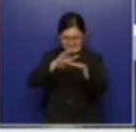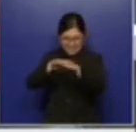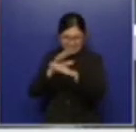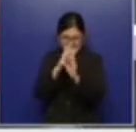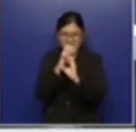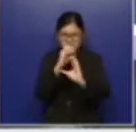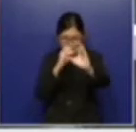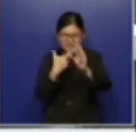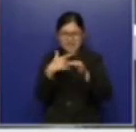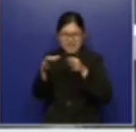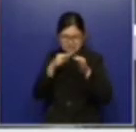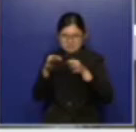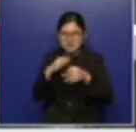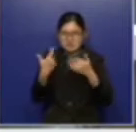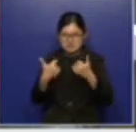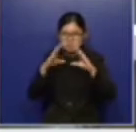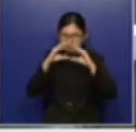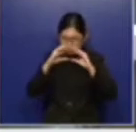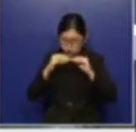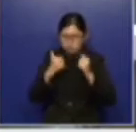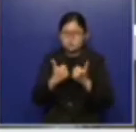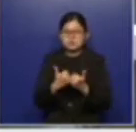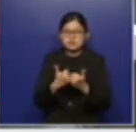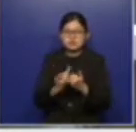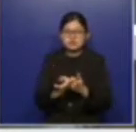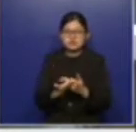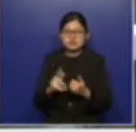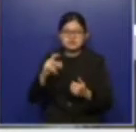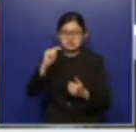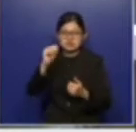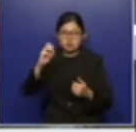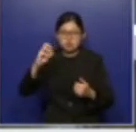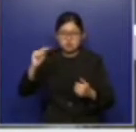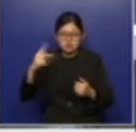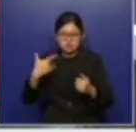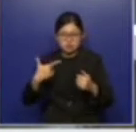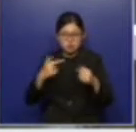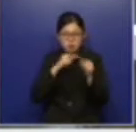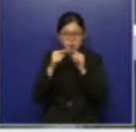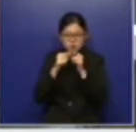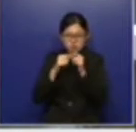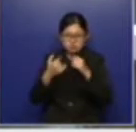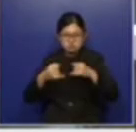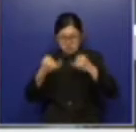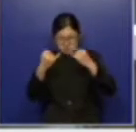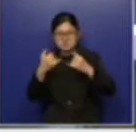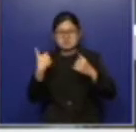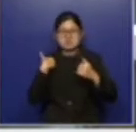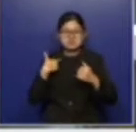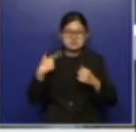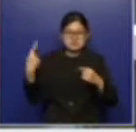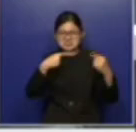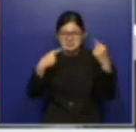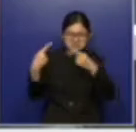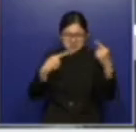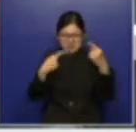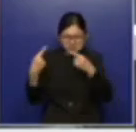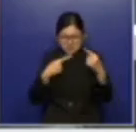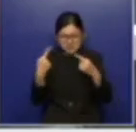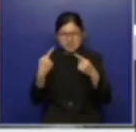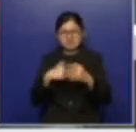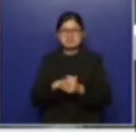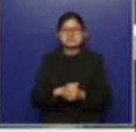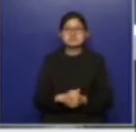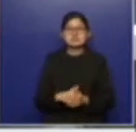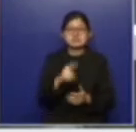บายในที่ประชุมและ TOT ซัดกันนัวท่านประธานครับนี่ฮะประชาธิปไตยมันถึงดีกว่าพวกเผด็จการตรงนี้แห